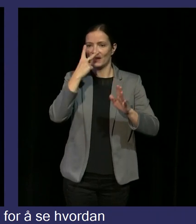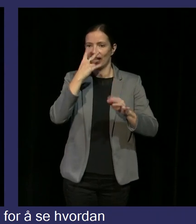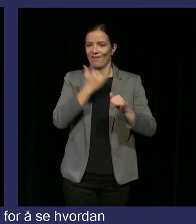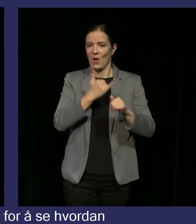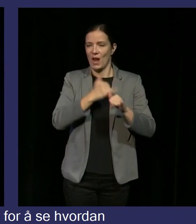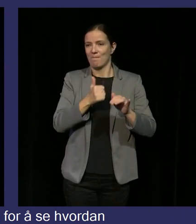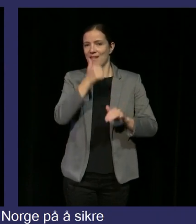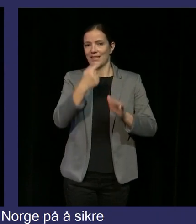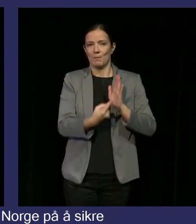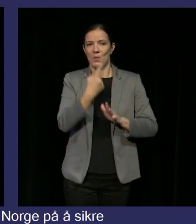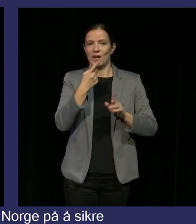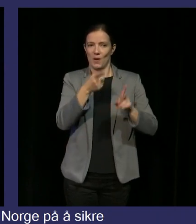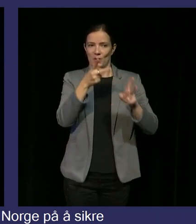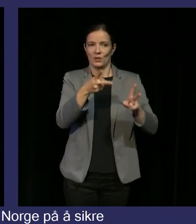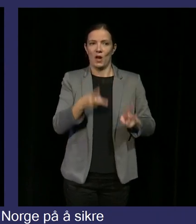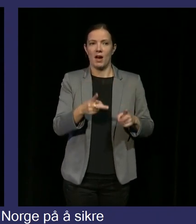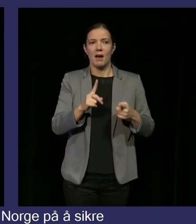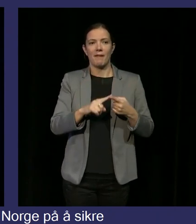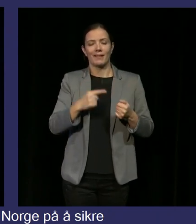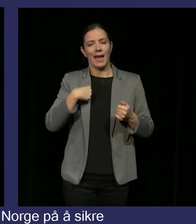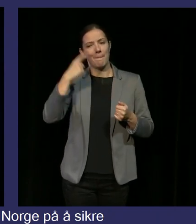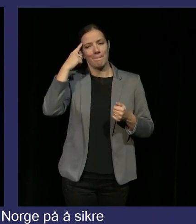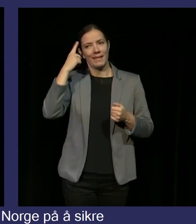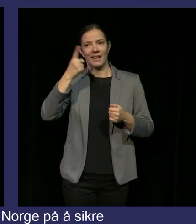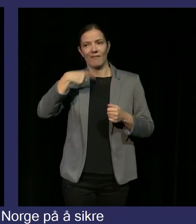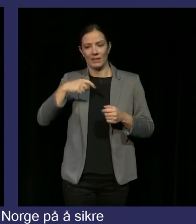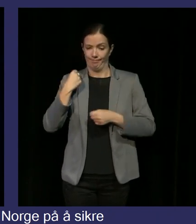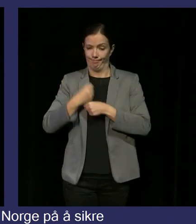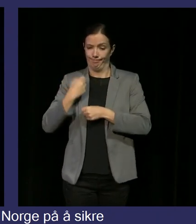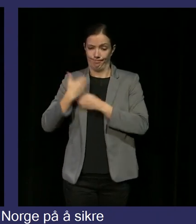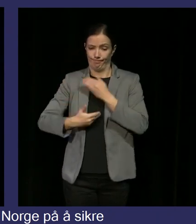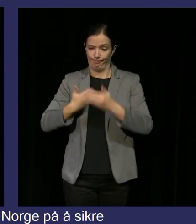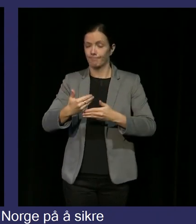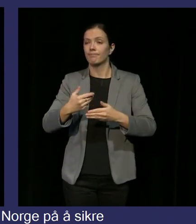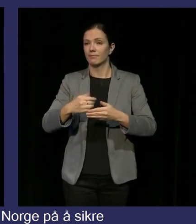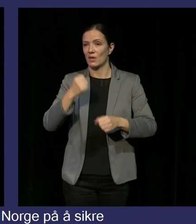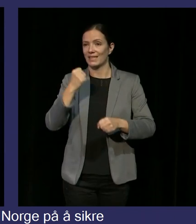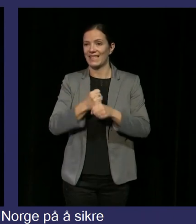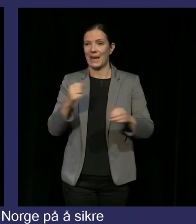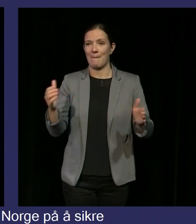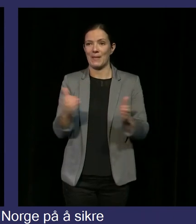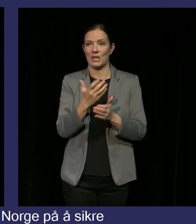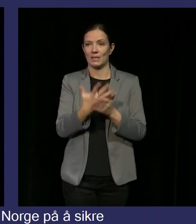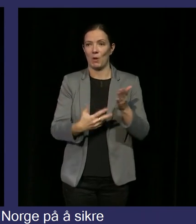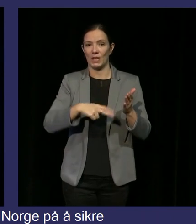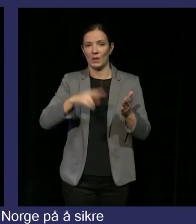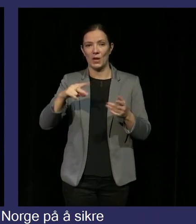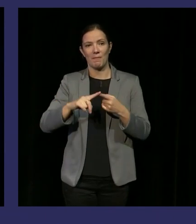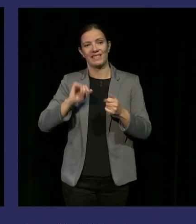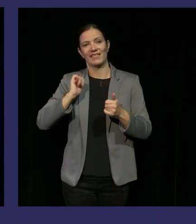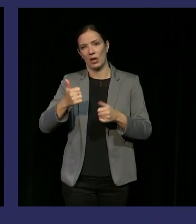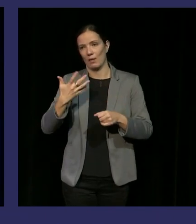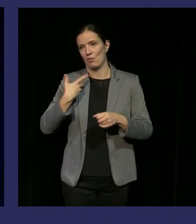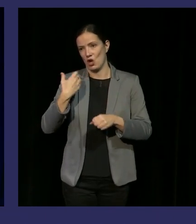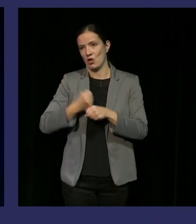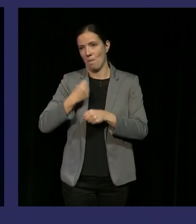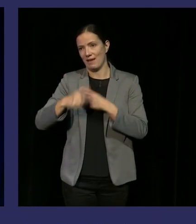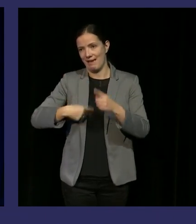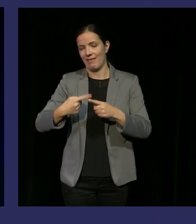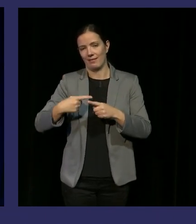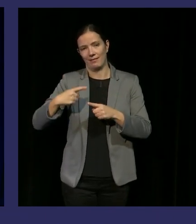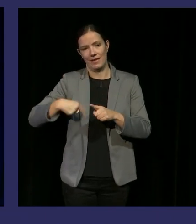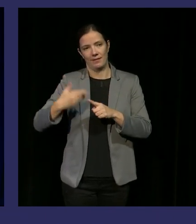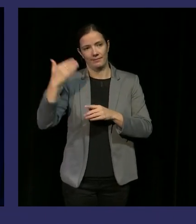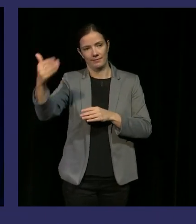så god som mulig også. Men jeg mener vi har kommet ganske langt i Norge på å sikre disse minoritetsspråkene, men vi har selvsagt en jobb å gjøre. Bare svar kort på